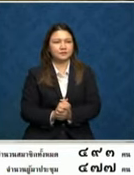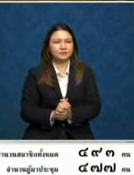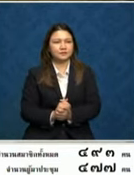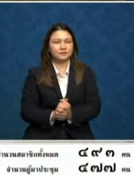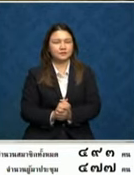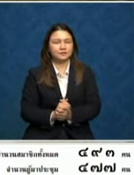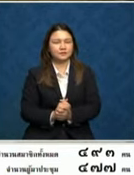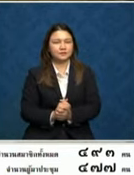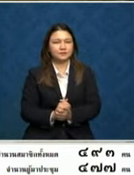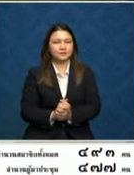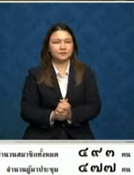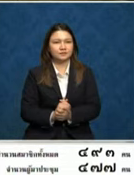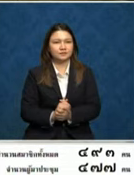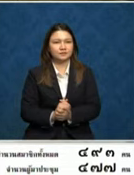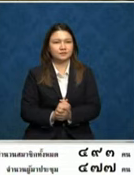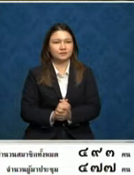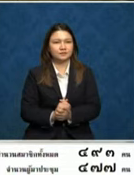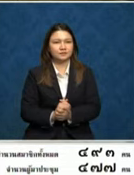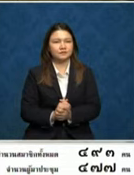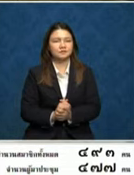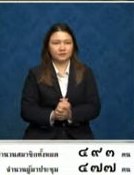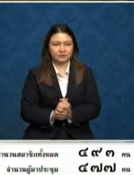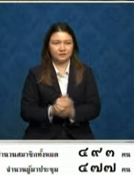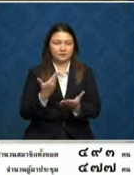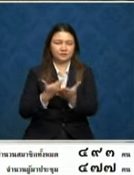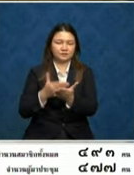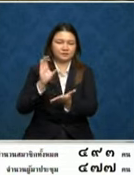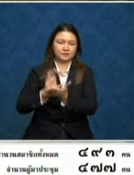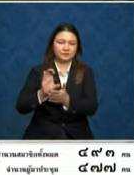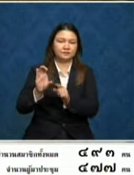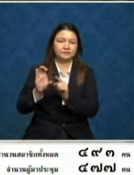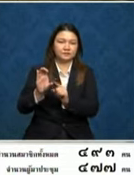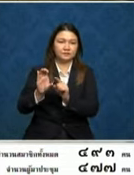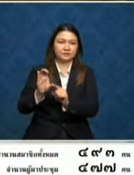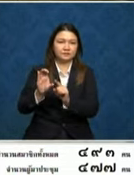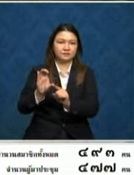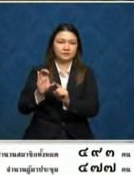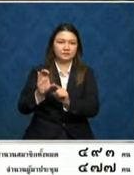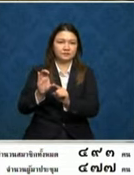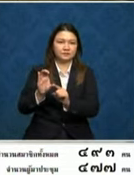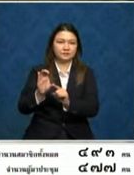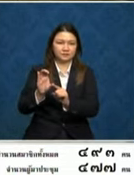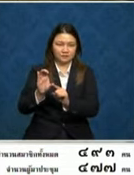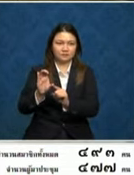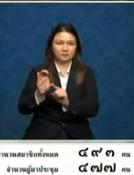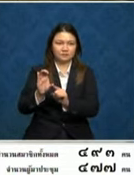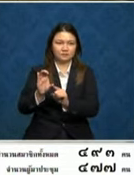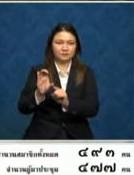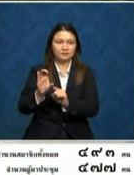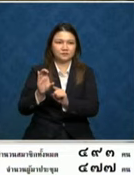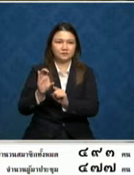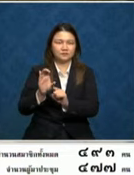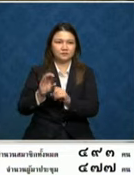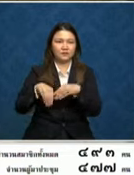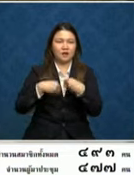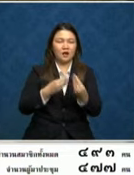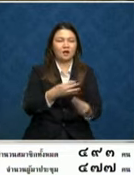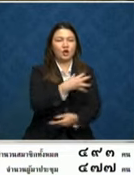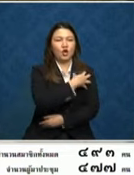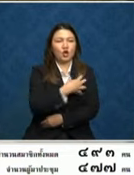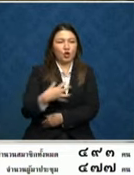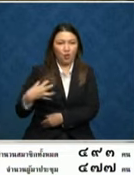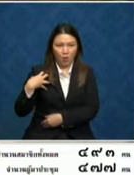ทราบว่าเฉพาะงบในการให้เงินเดือนแก่ทูตต่างๆ80แห่งทั่วประเท